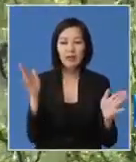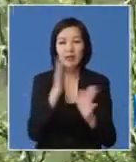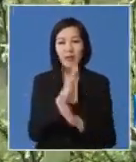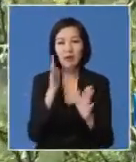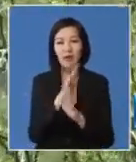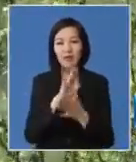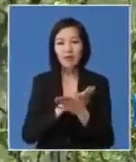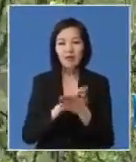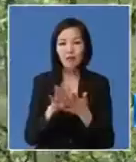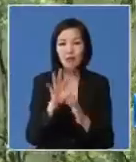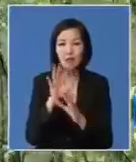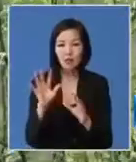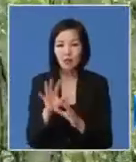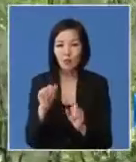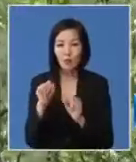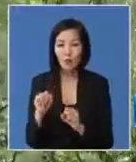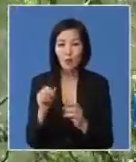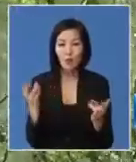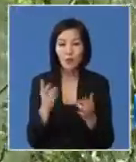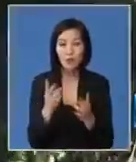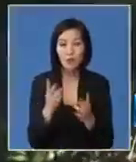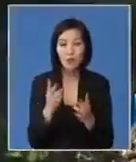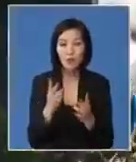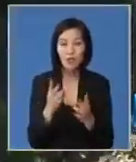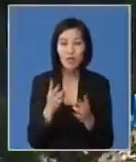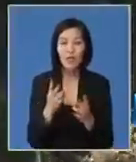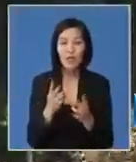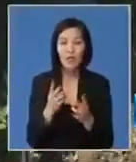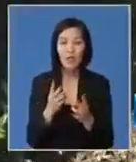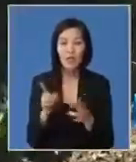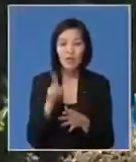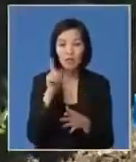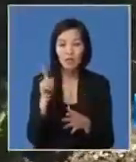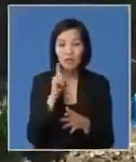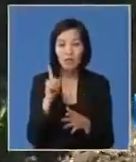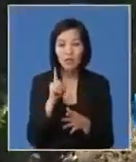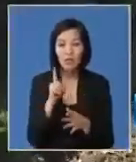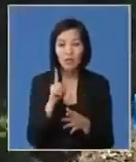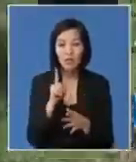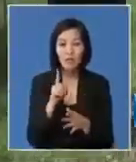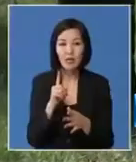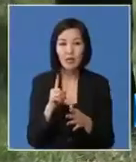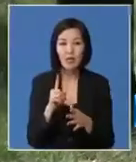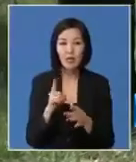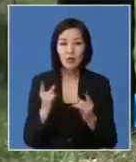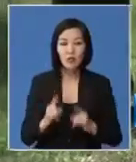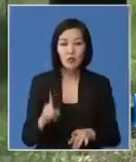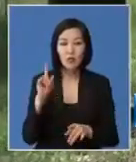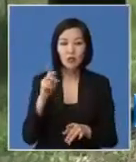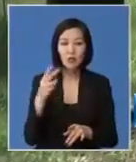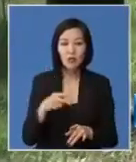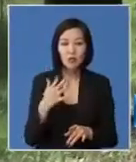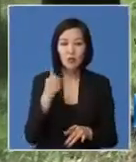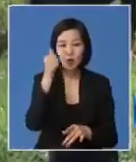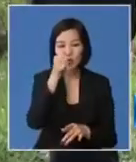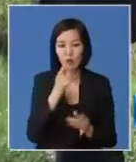таза ұстап, оны сақтауға үндейді. Құлайыр ақынның жеріне барған жастар да бұл үрдісті ұмытпады. Илья Жансүгіровтің туғанына 125 жыл